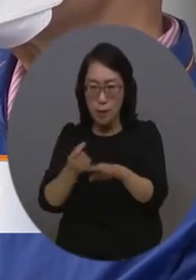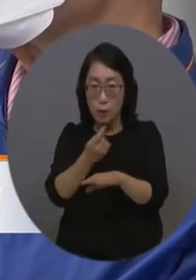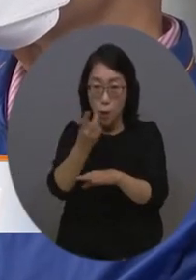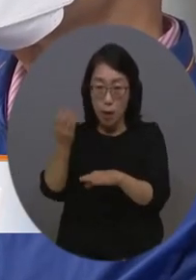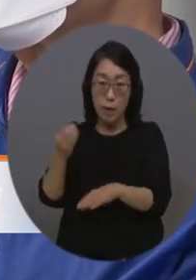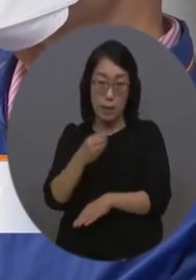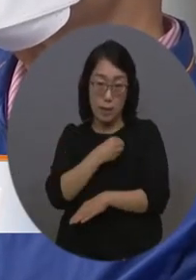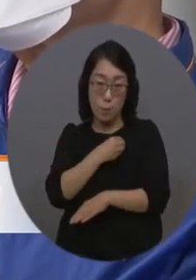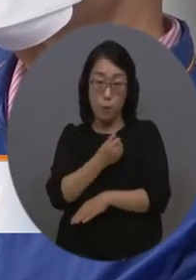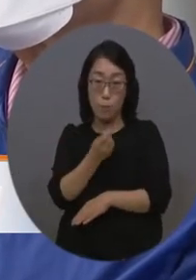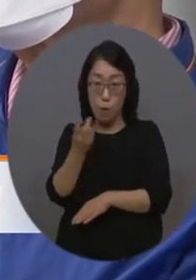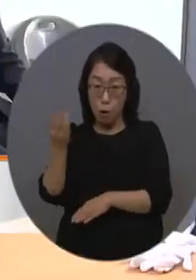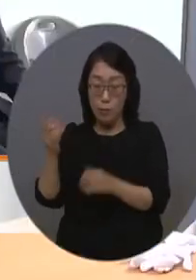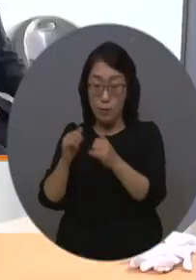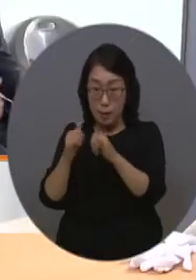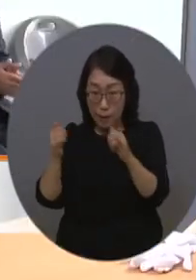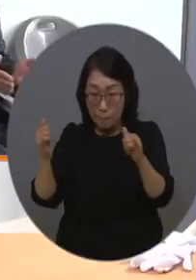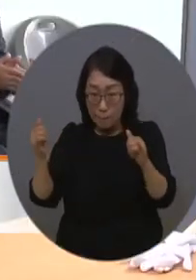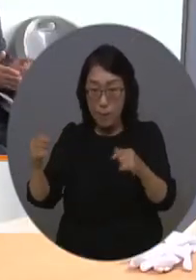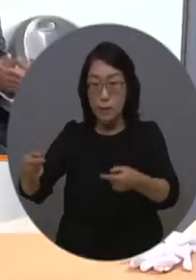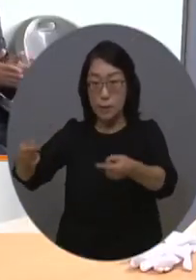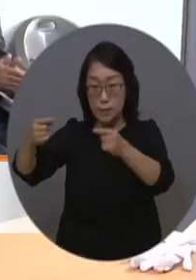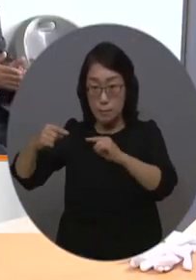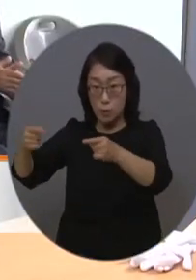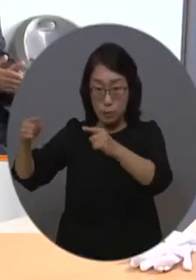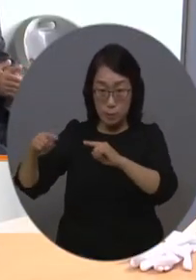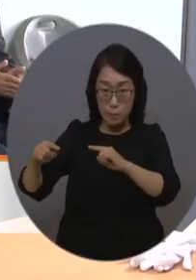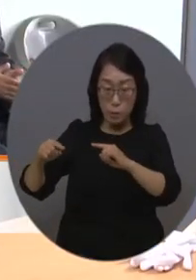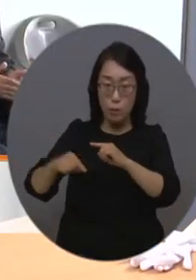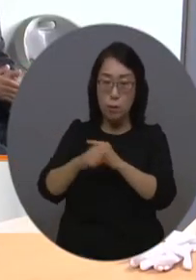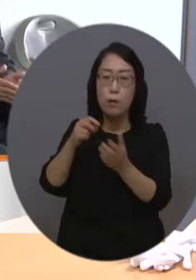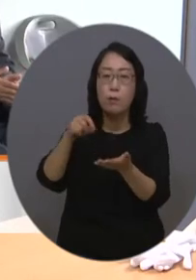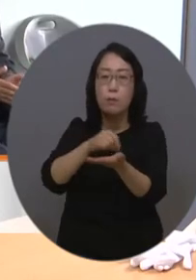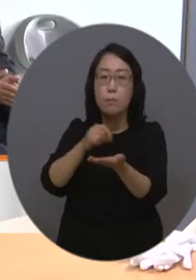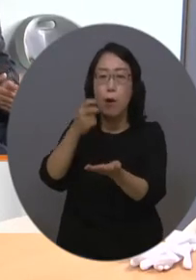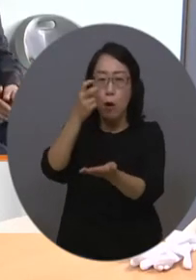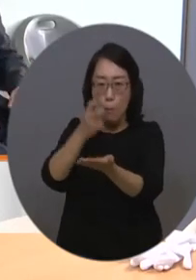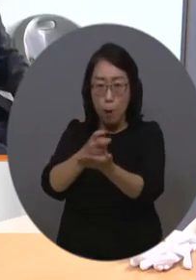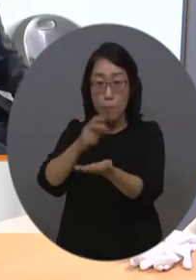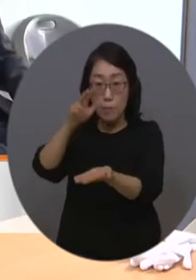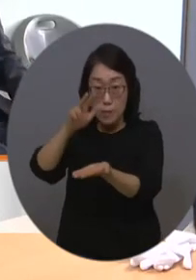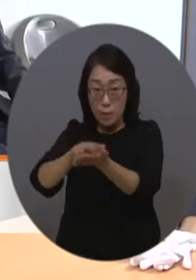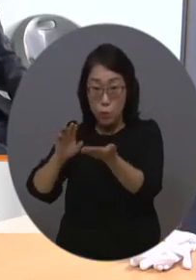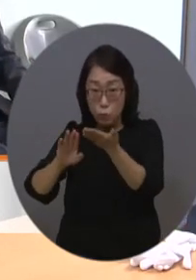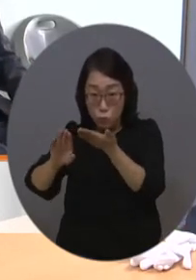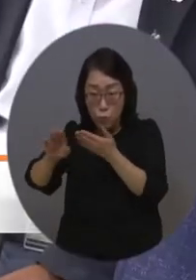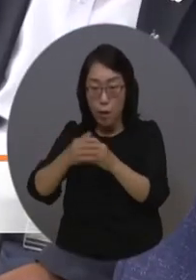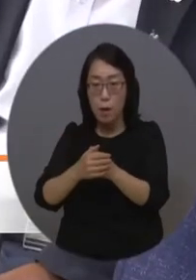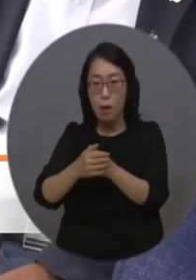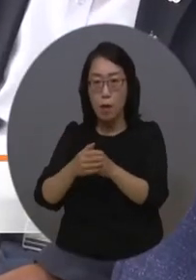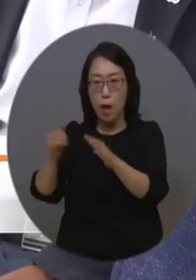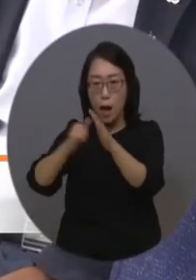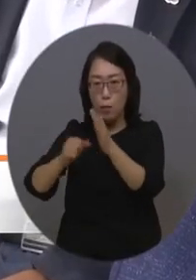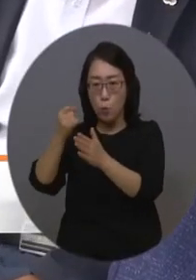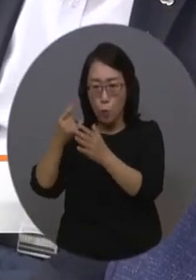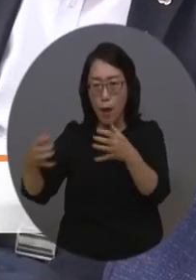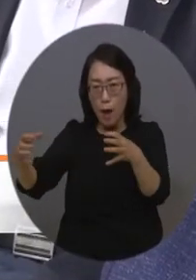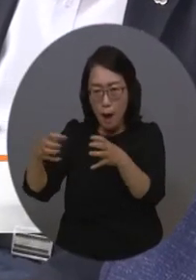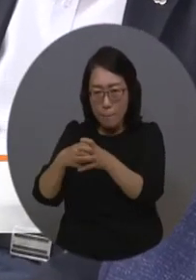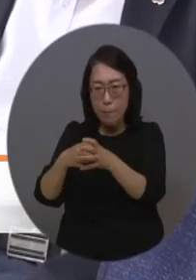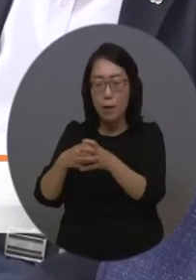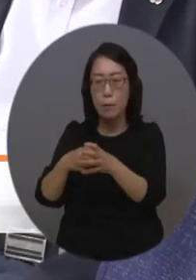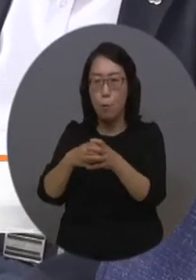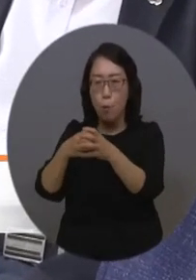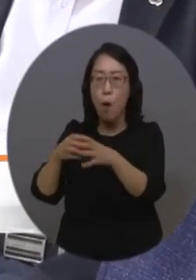김병호 시민추진위원장 등이 참석한 가운데 특별법 후속 조치를 위해 유족회와 함께 지역사회가 풀어나가야